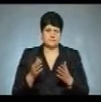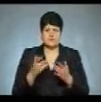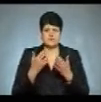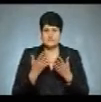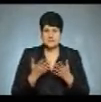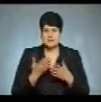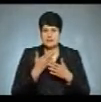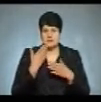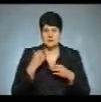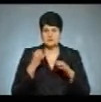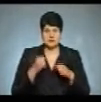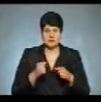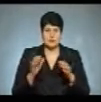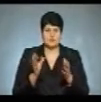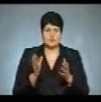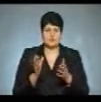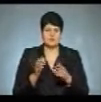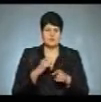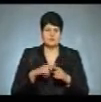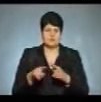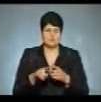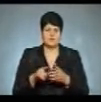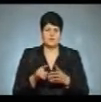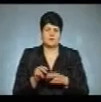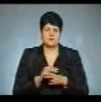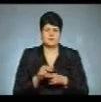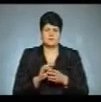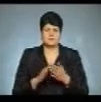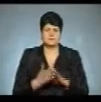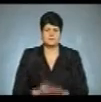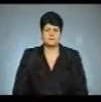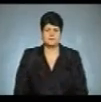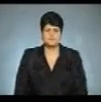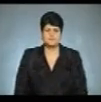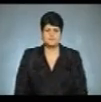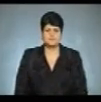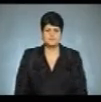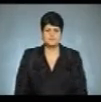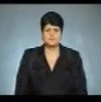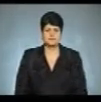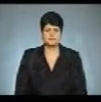оскільки немає змоги локалізувати аварійну ситуацію. Анастасія Чичко, Юрій Багрій. Новини.